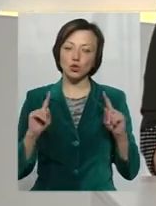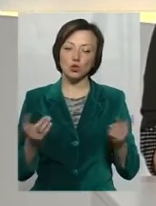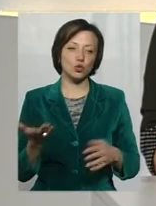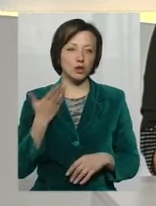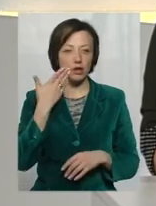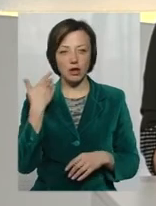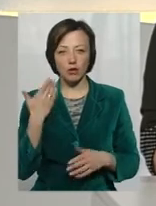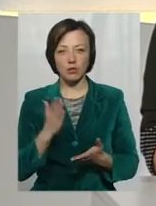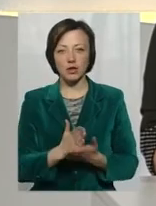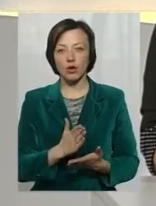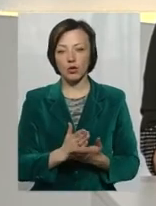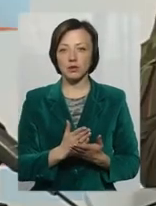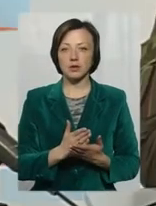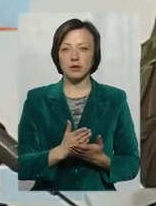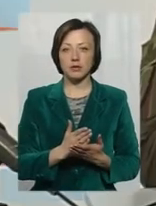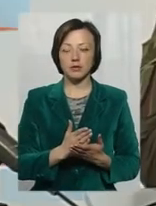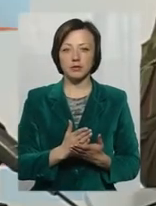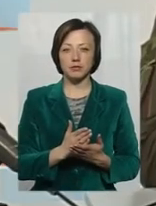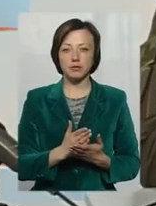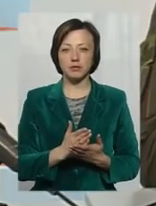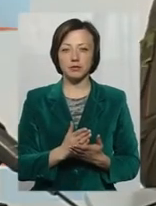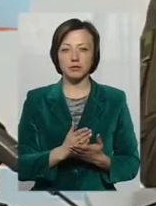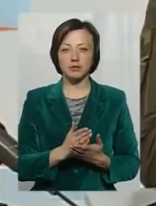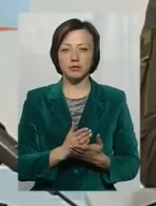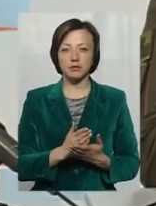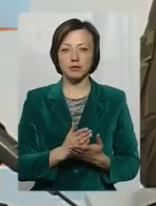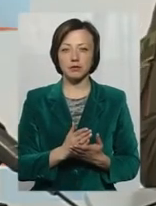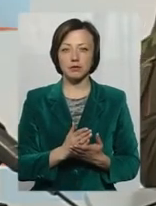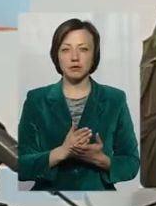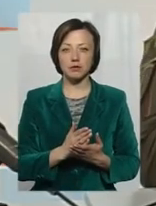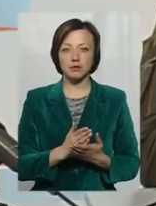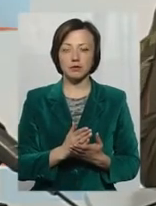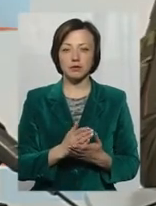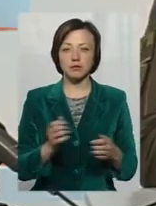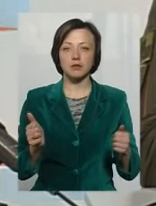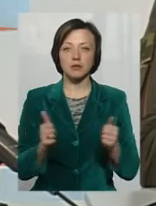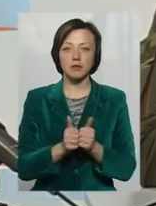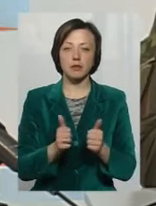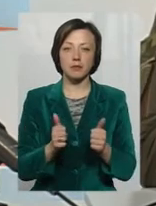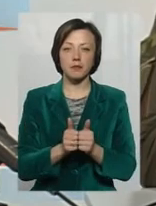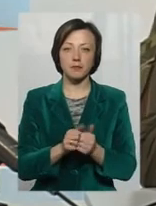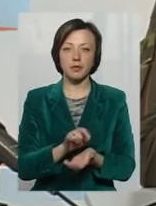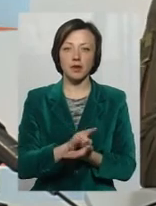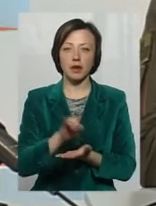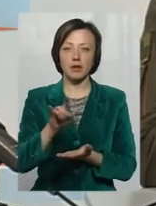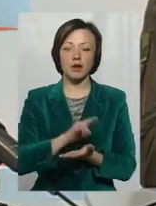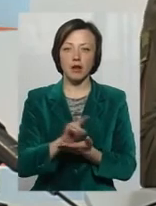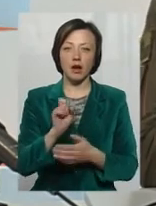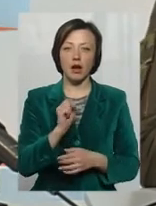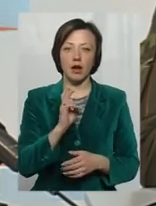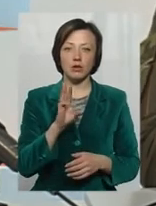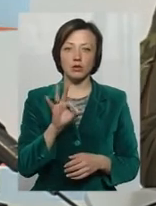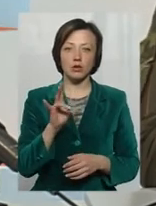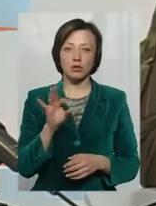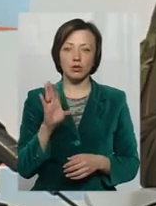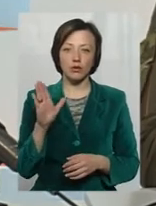ми знаходимося, військова частина нашого розташування, пункт постійної дислокації, знаходиться біля аеропорту Антонов. Ну, це, я